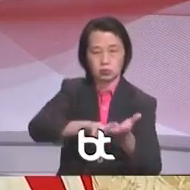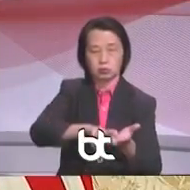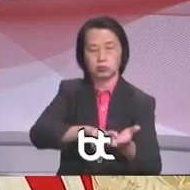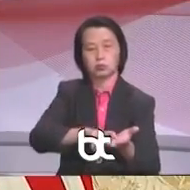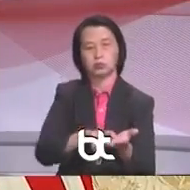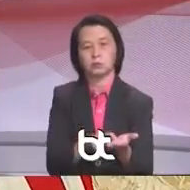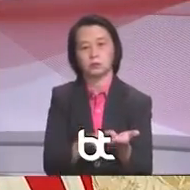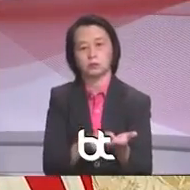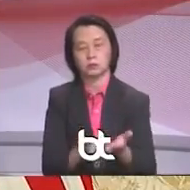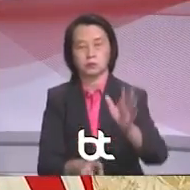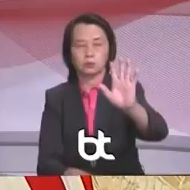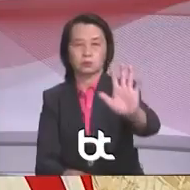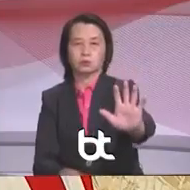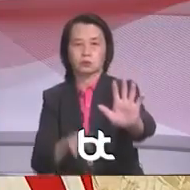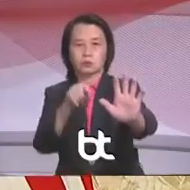seramai